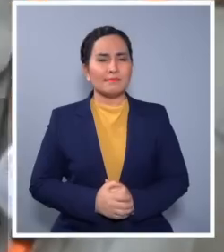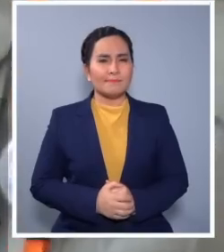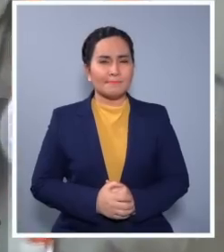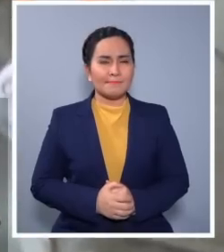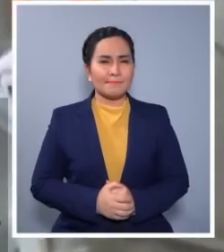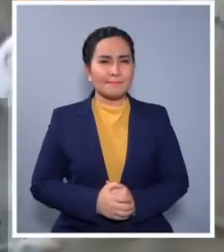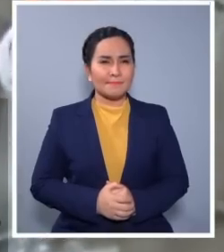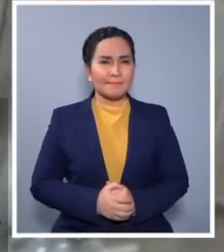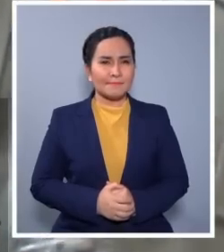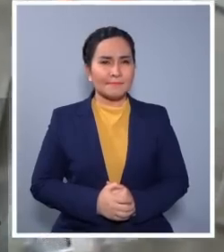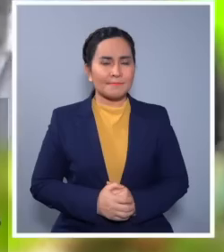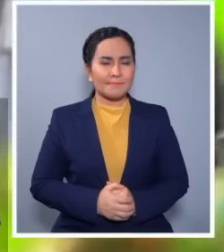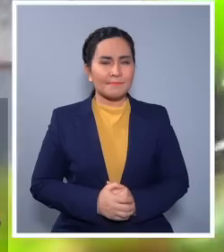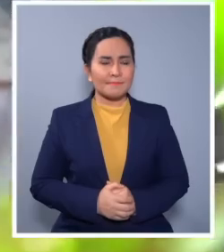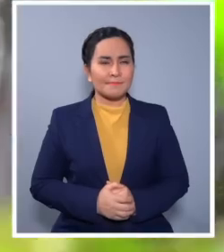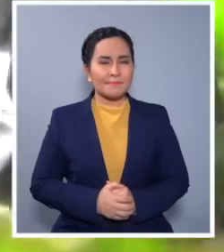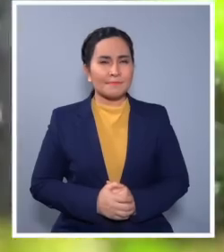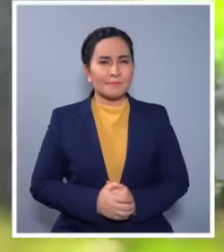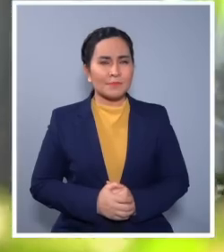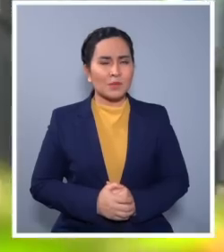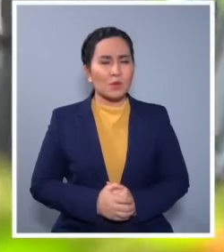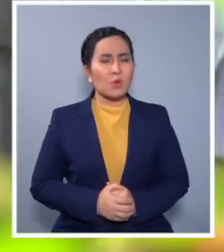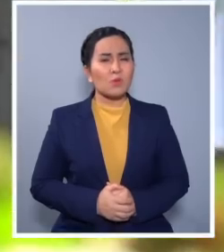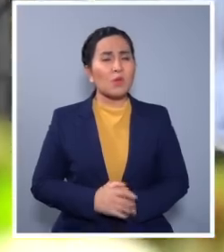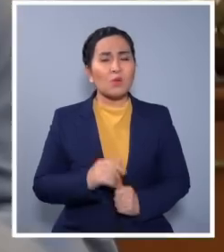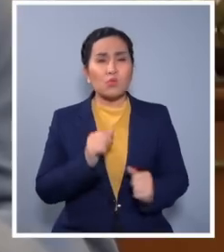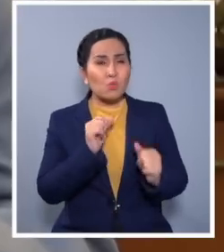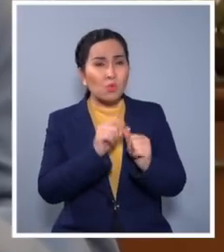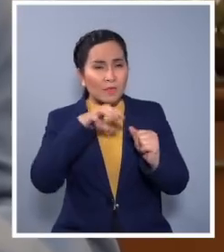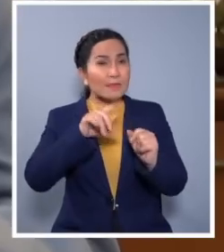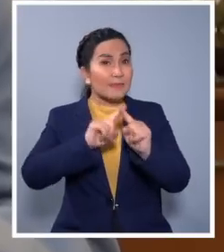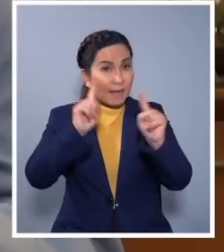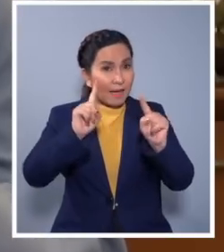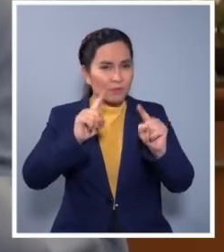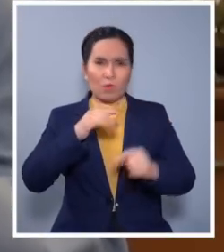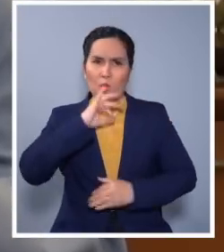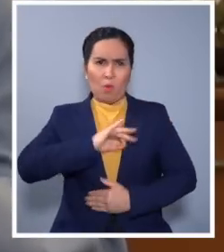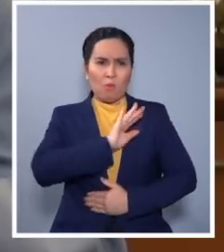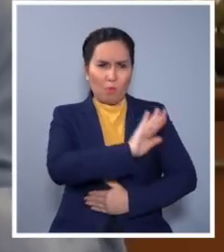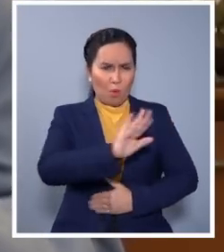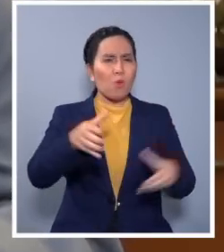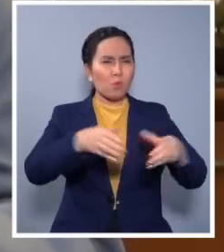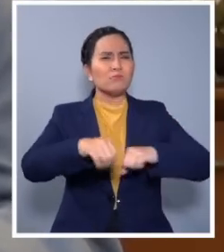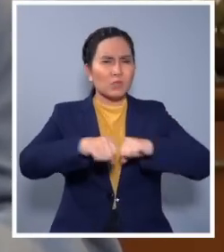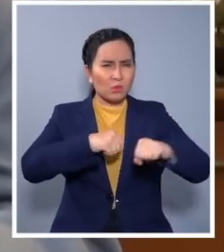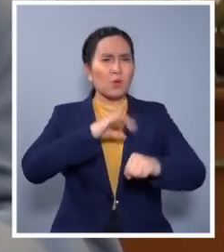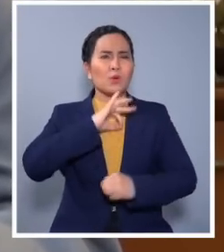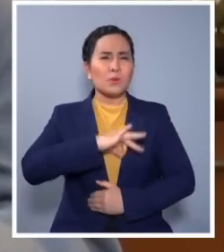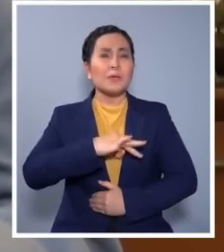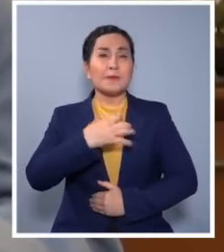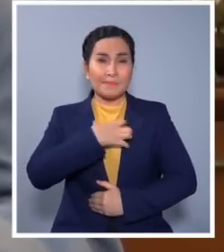ต่างความเชื่อกันก็ตามแต่ความรู้สึกของเขาเนี่ยก็คือการที่เขาได้รับ